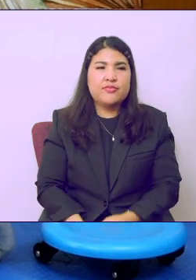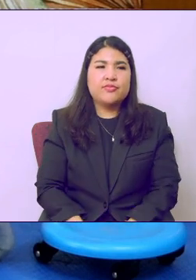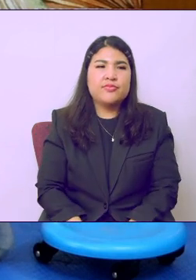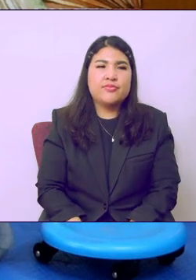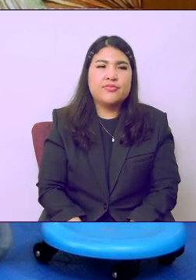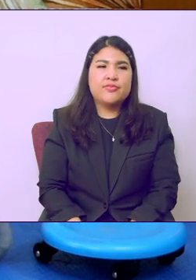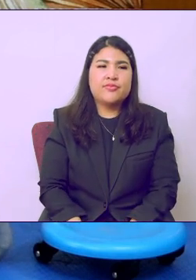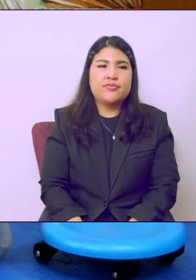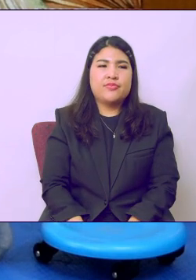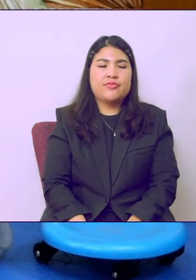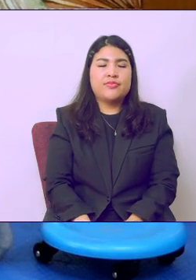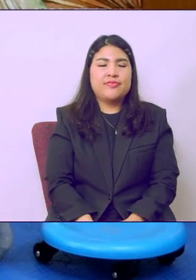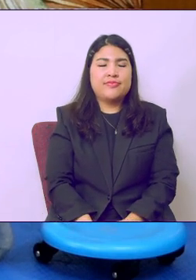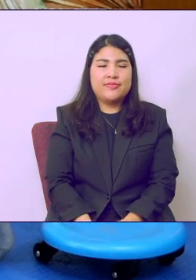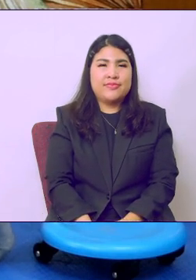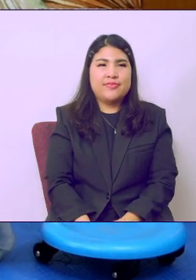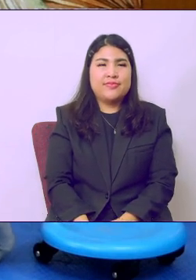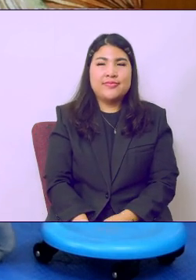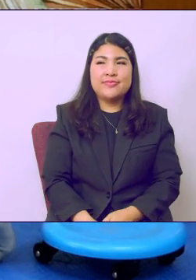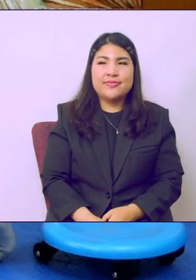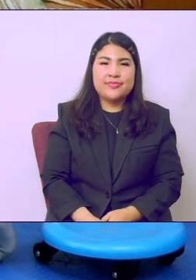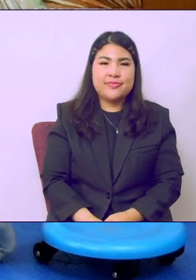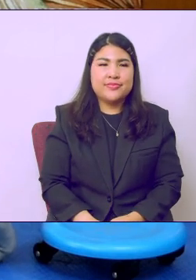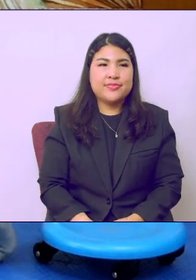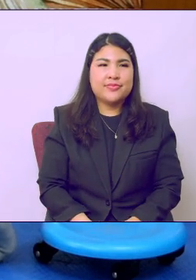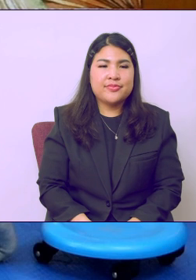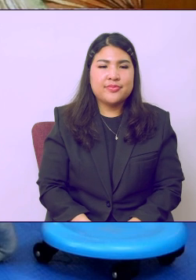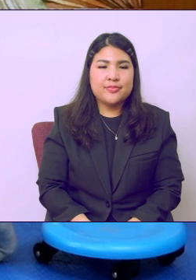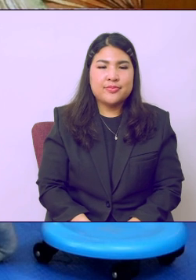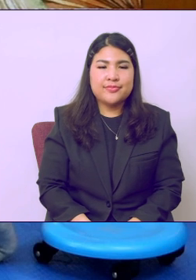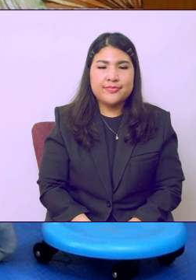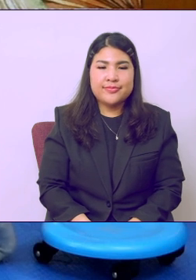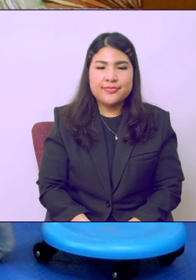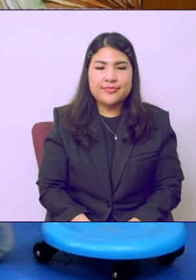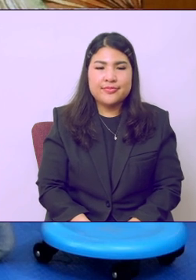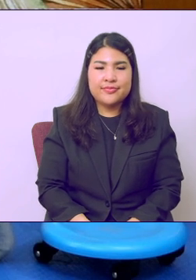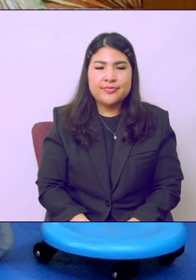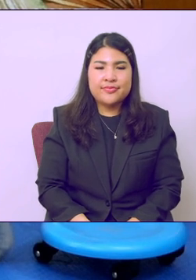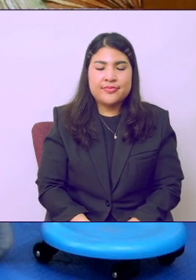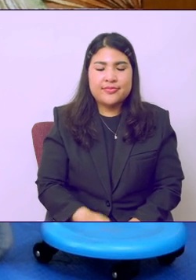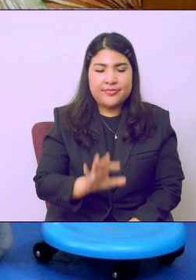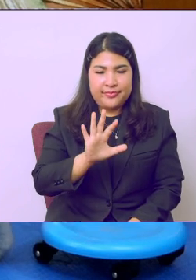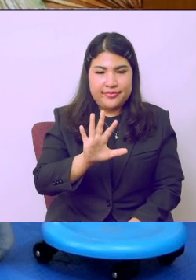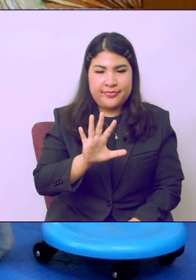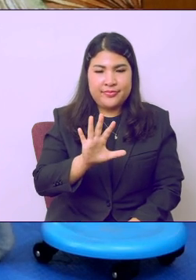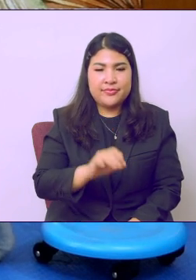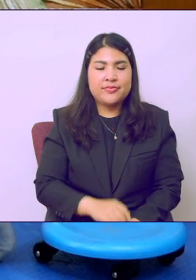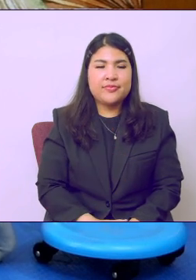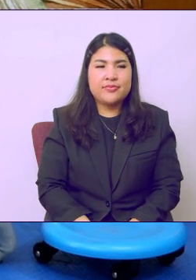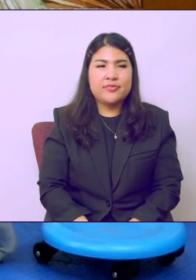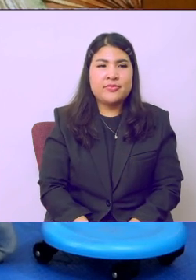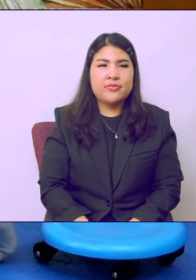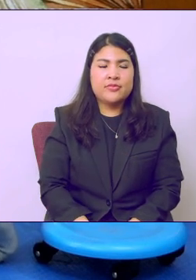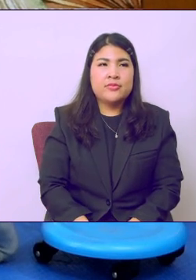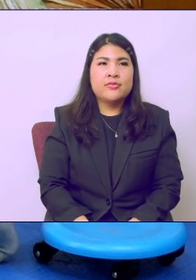นิดนึงนะพี่แ 4อ่าดีครับๆๆพี่แมาขยับนิดนึง 5เอาแค่เอาแค่ 8ครั้งพอ